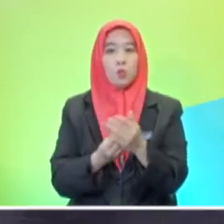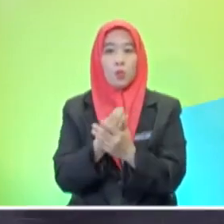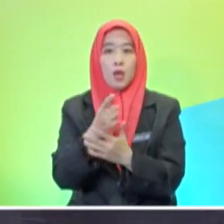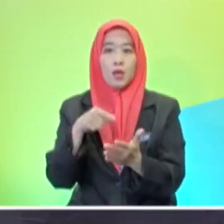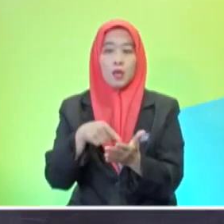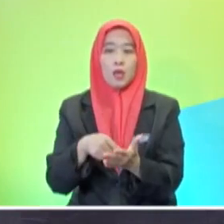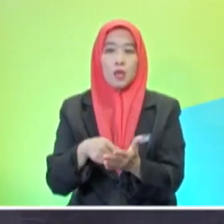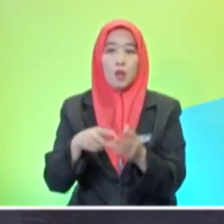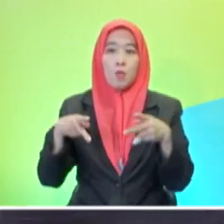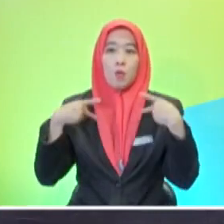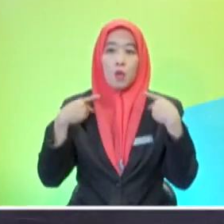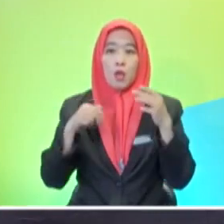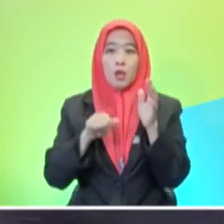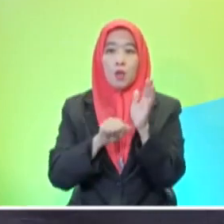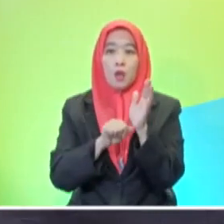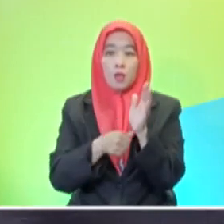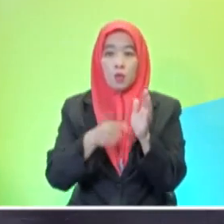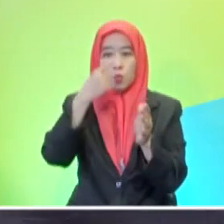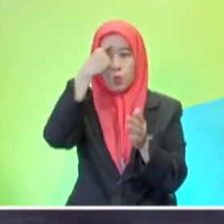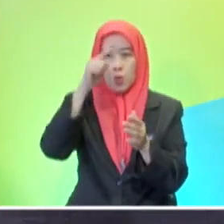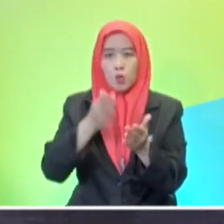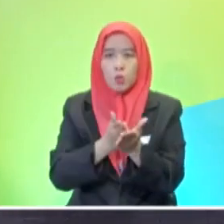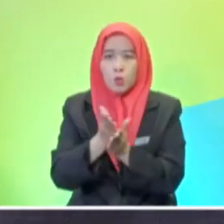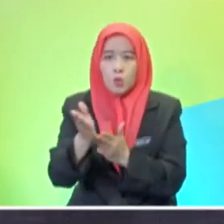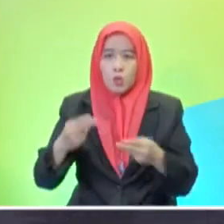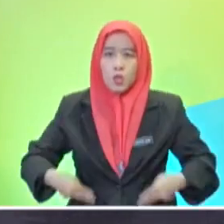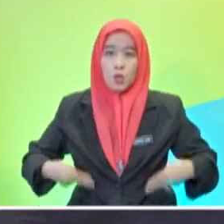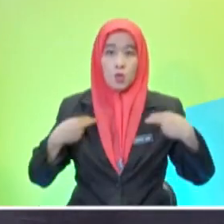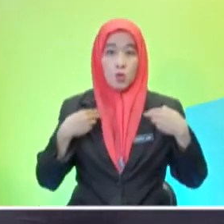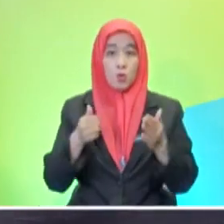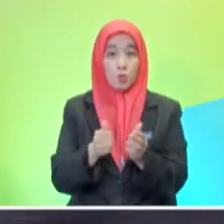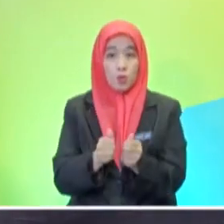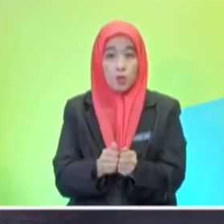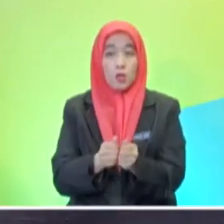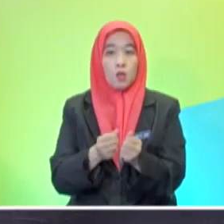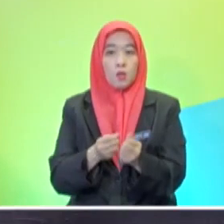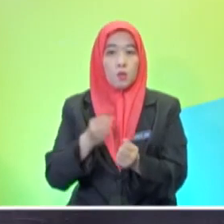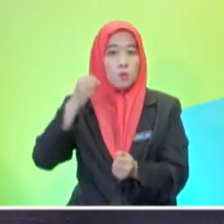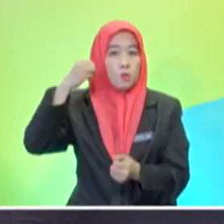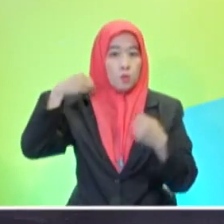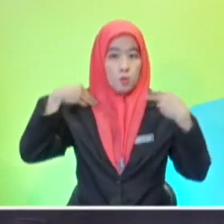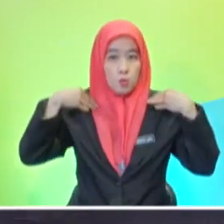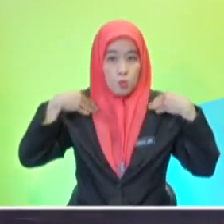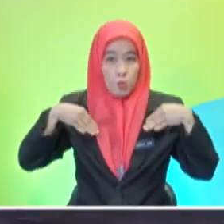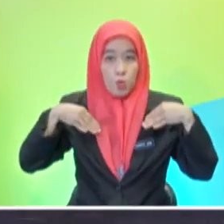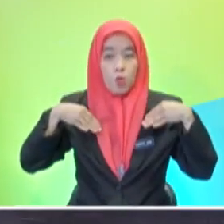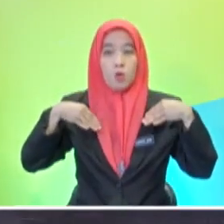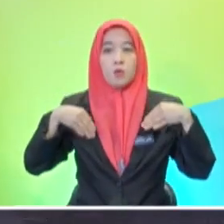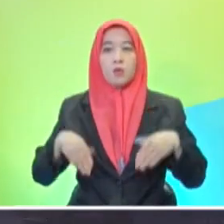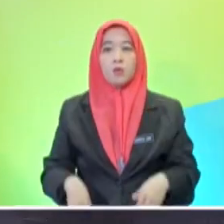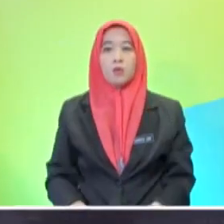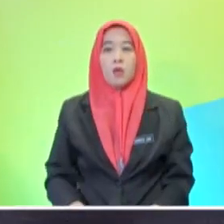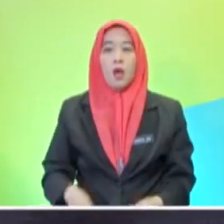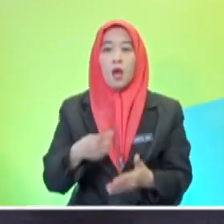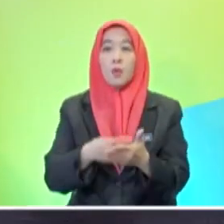memerlukan keperluan asas untuk terus hidup dengan subur. Seperti tumbuhan B. Tumbuhan B. Jadi apakah keperluan